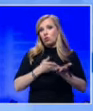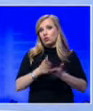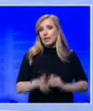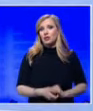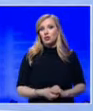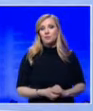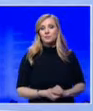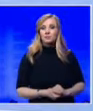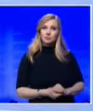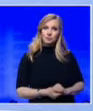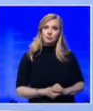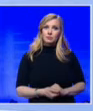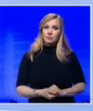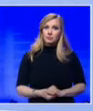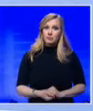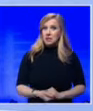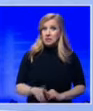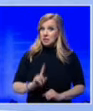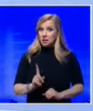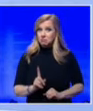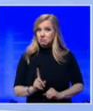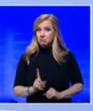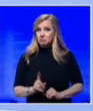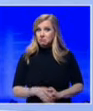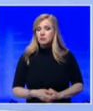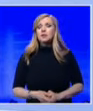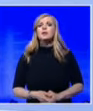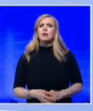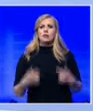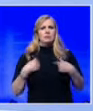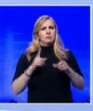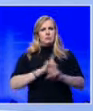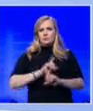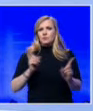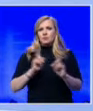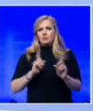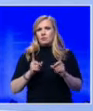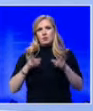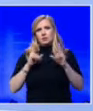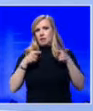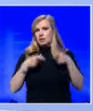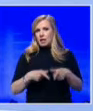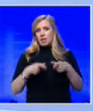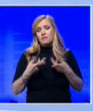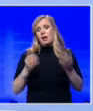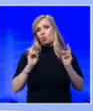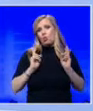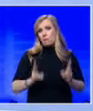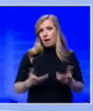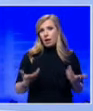начин? Или може би не? Категорично не съм съгласен и то е логично.